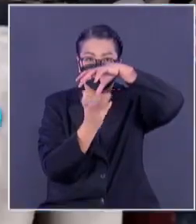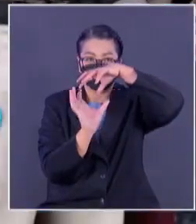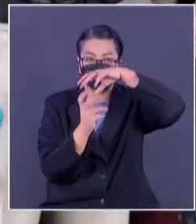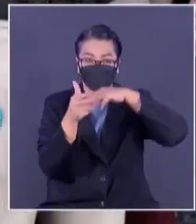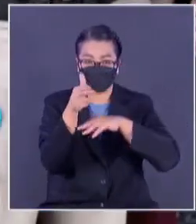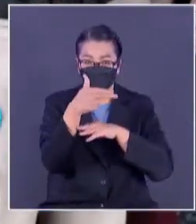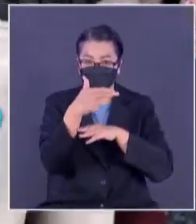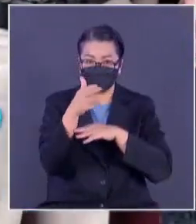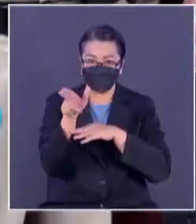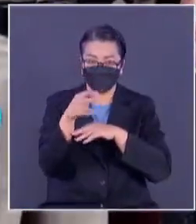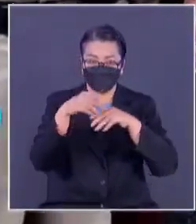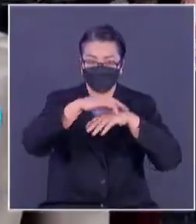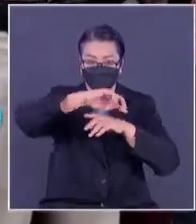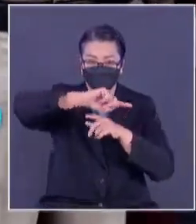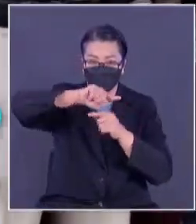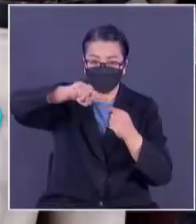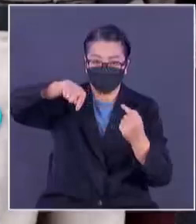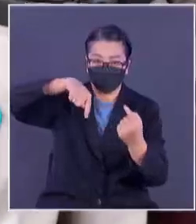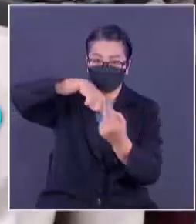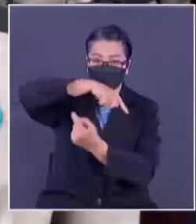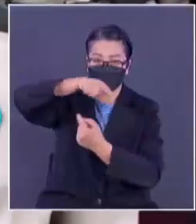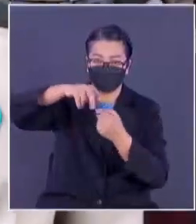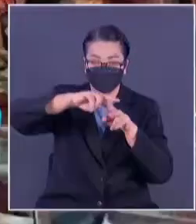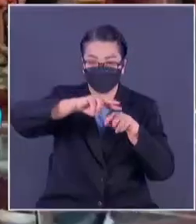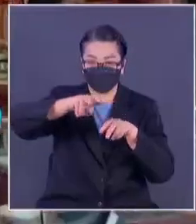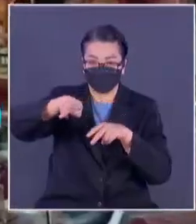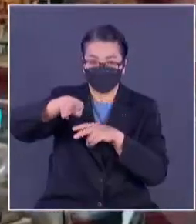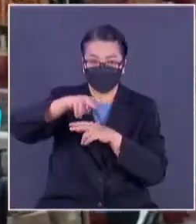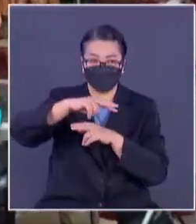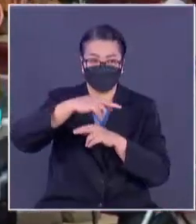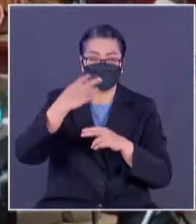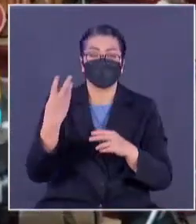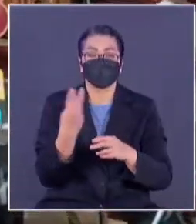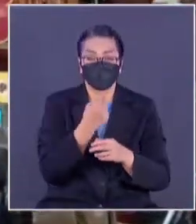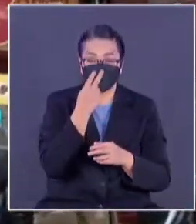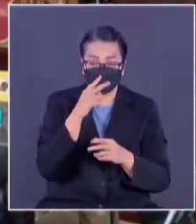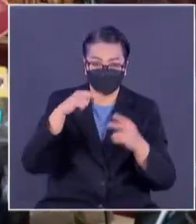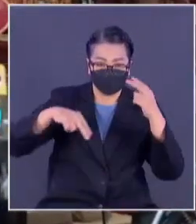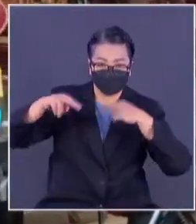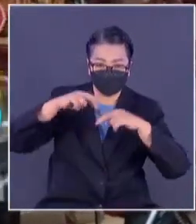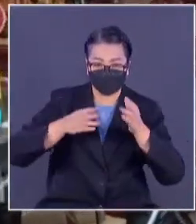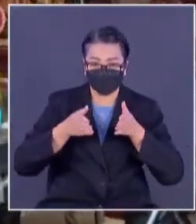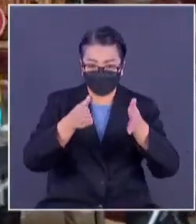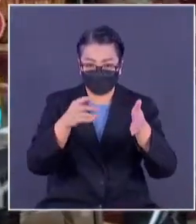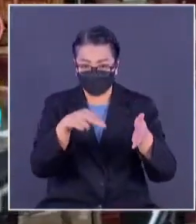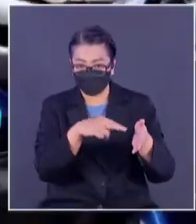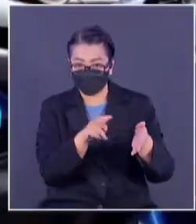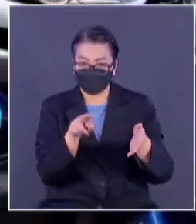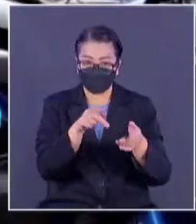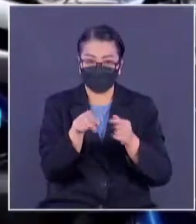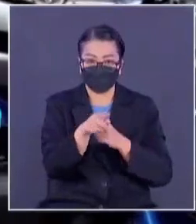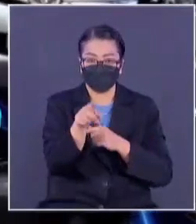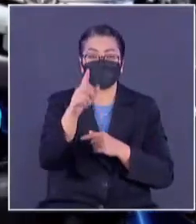ารถจับภาพได้บริเวณกว้างแล้วก็ไกลด้วยช่วยเพิ่มความสะดวกแล้วก็ความรวดเร็วในการตรวจสอบเส้นทางที่คนร้ายใช้หลบ